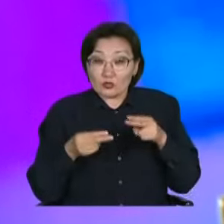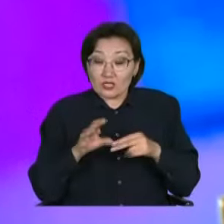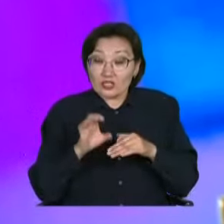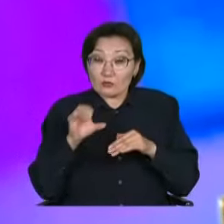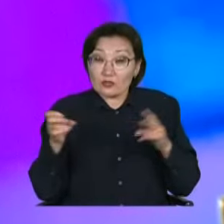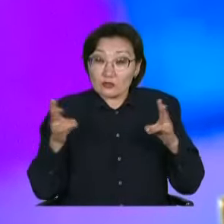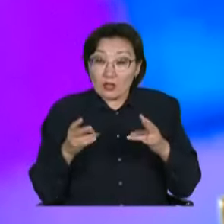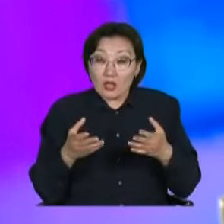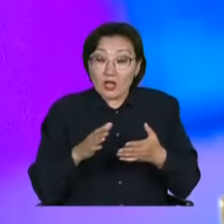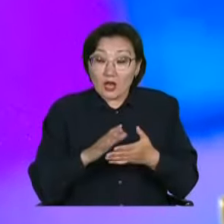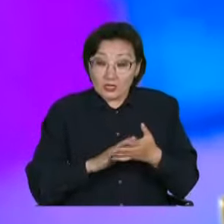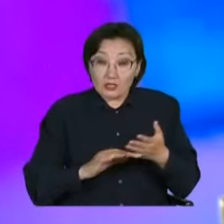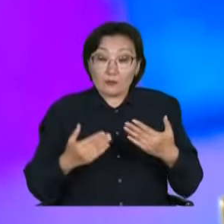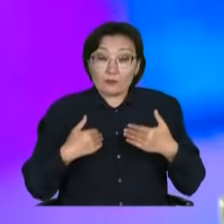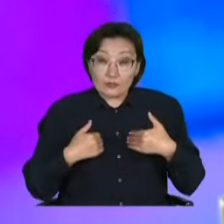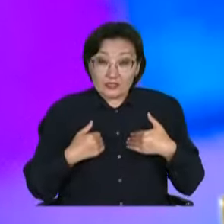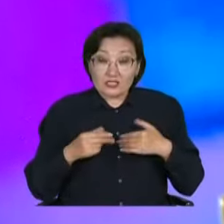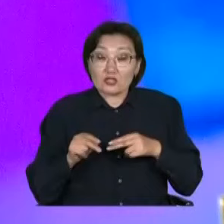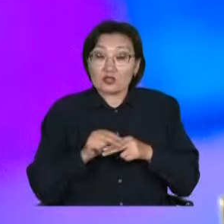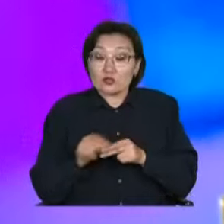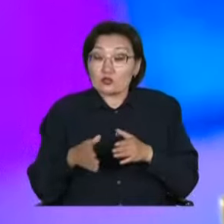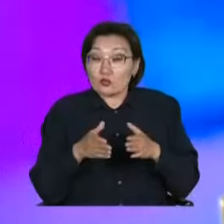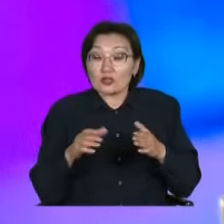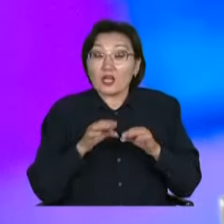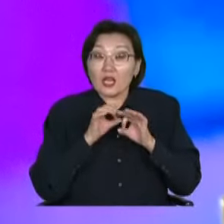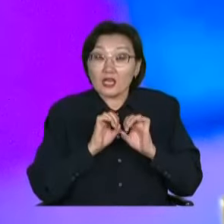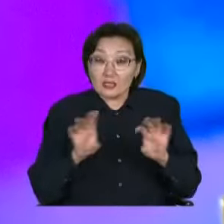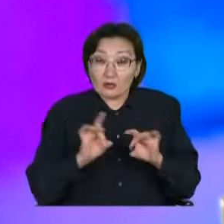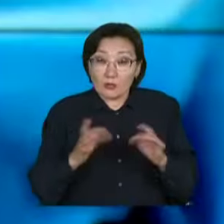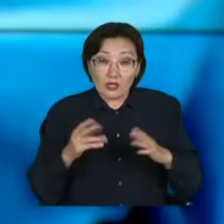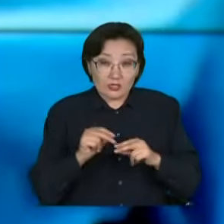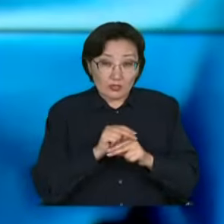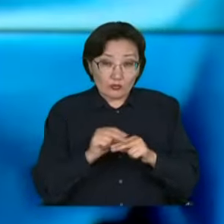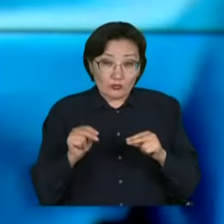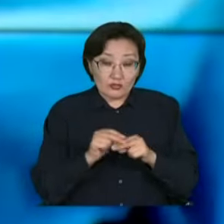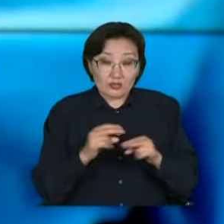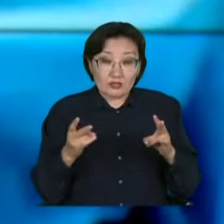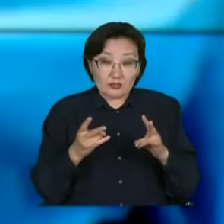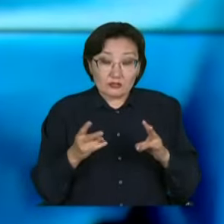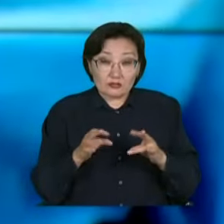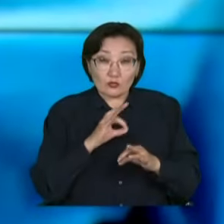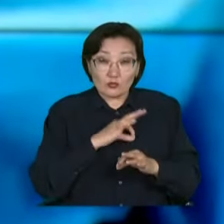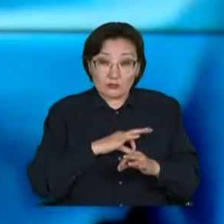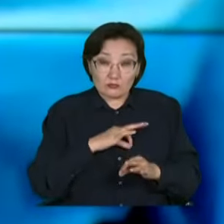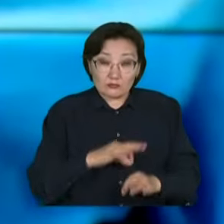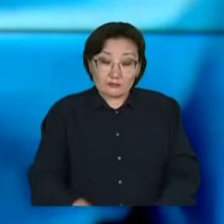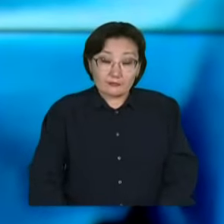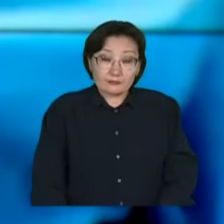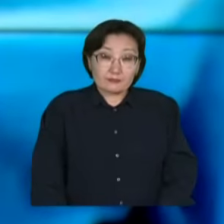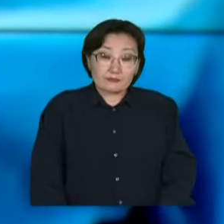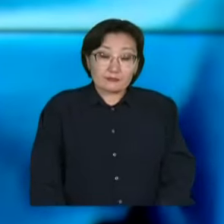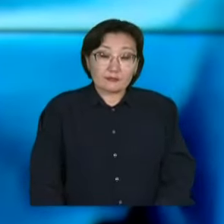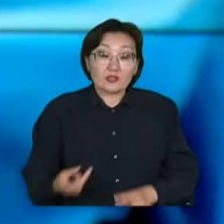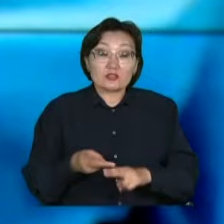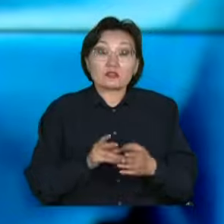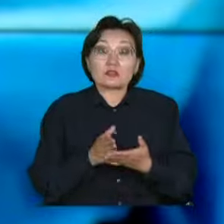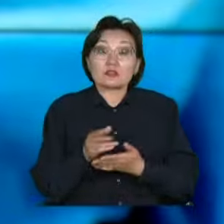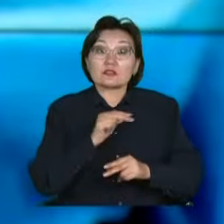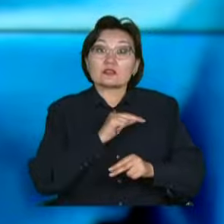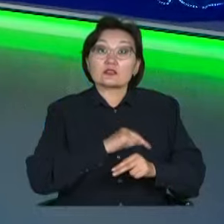ары қарай біз жолын айтамыз, неден қандай ем шараларын қолданатын. Жақсы. Осы салада жұмыс